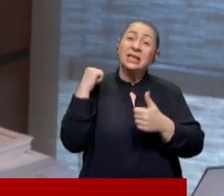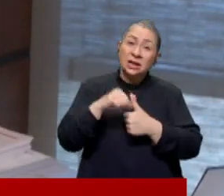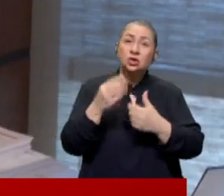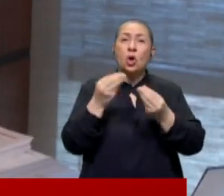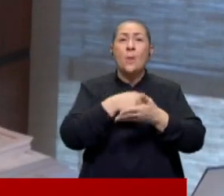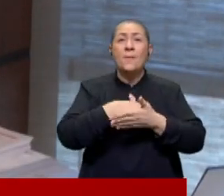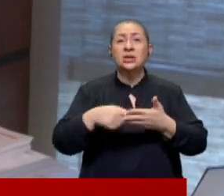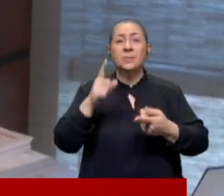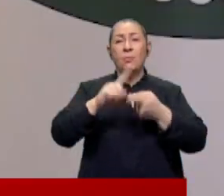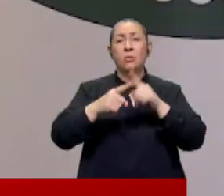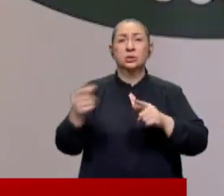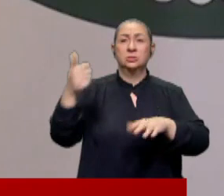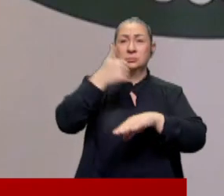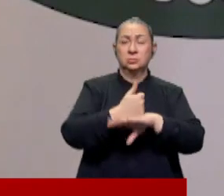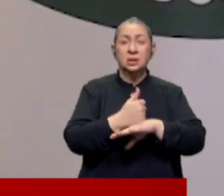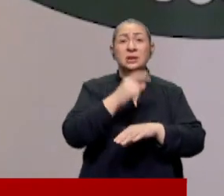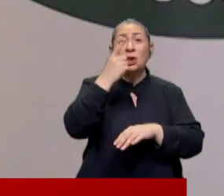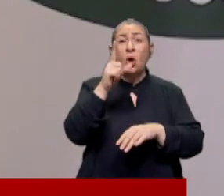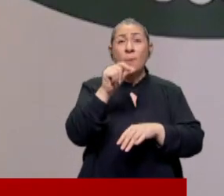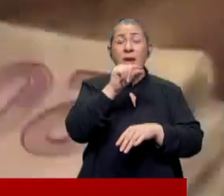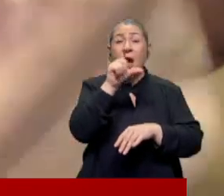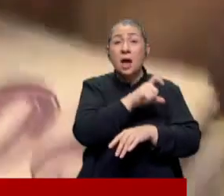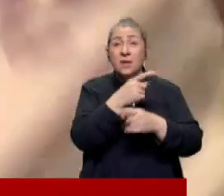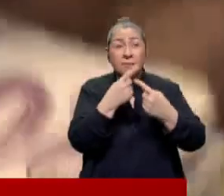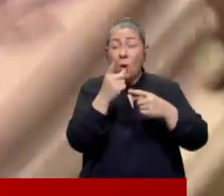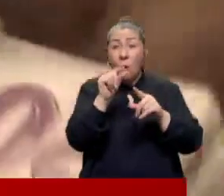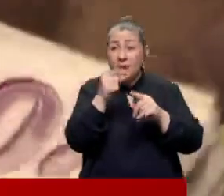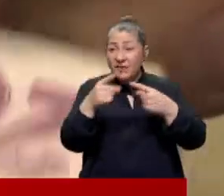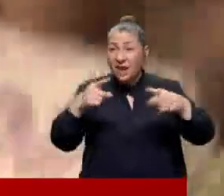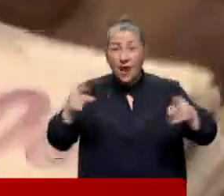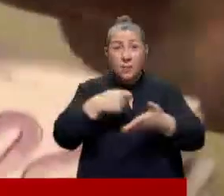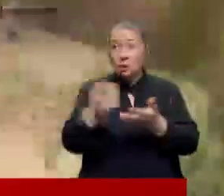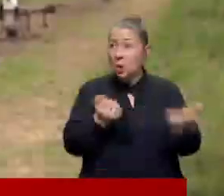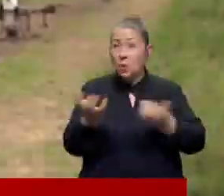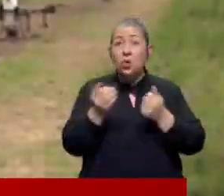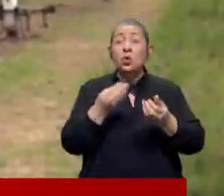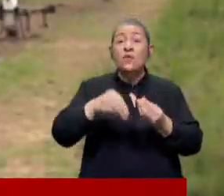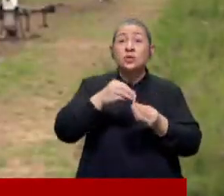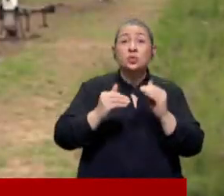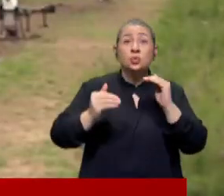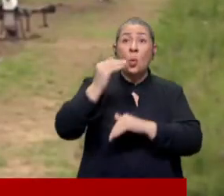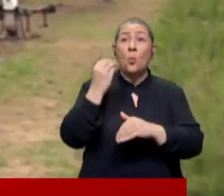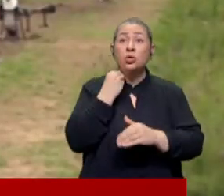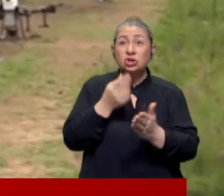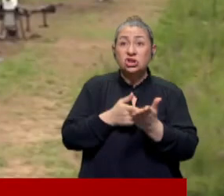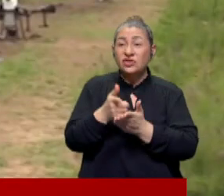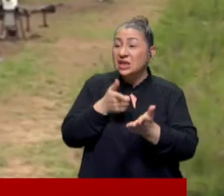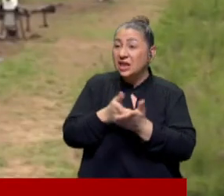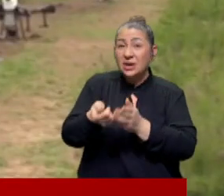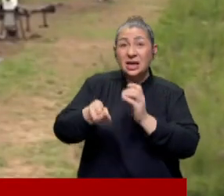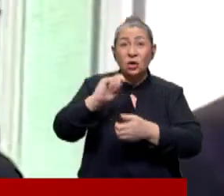maaşlı bir bürokrat geldi. Sadece 11 ayrı yerden maaş aldığı iddiasıyla değil, yüksek faiz nedeniyle borçlu çiftçilerin Tarım